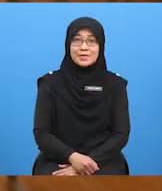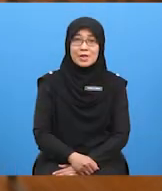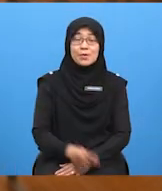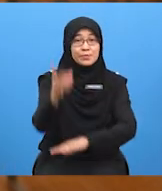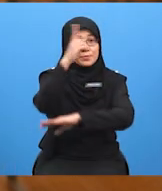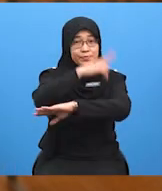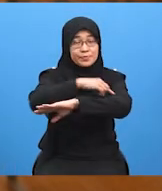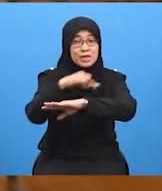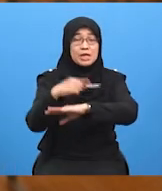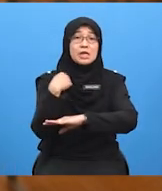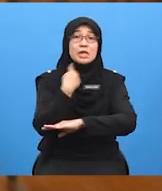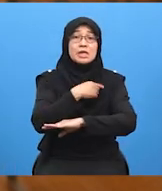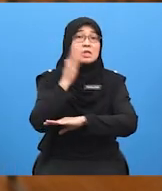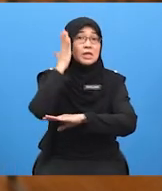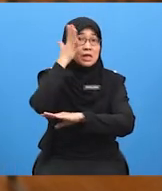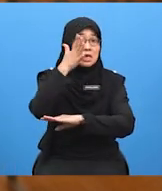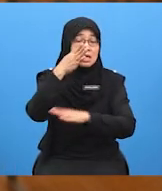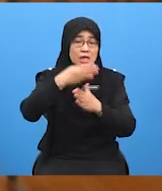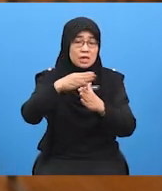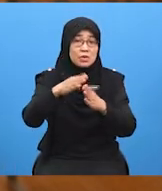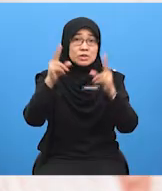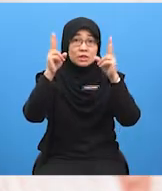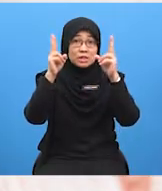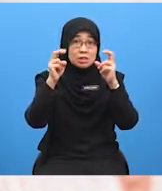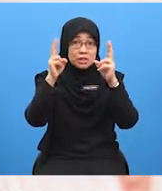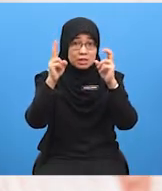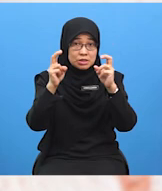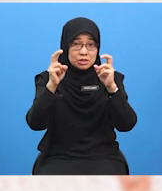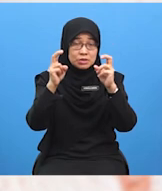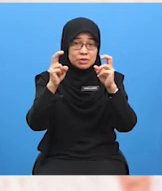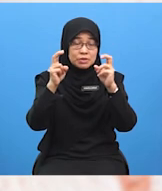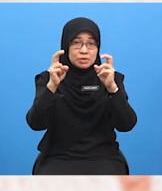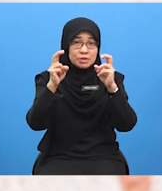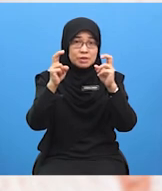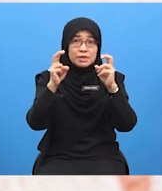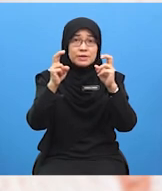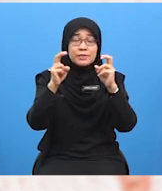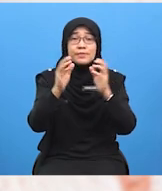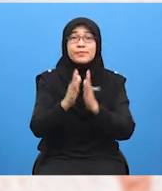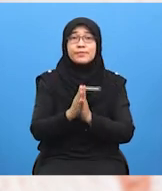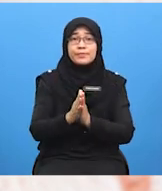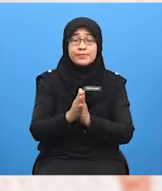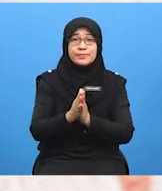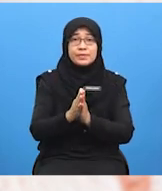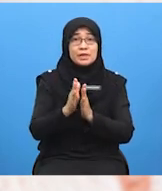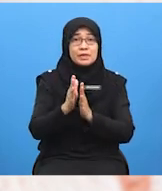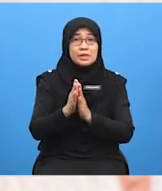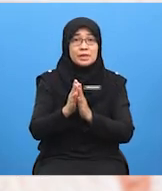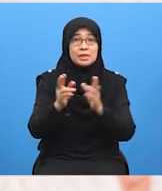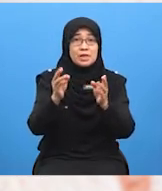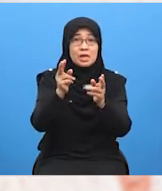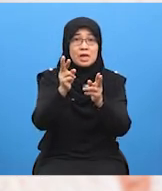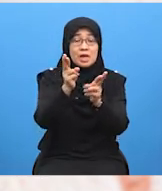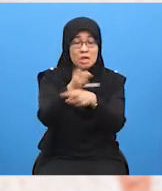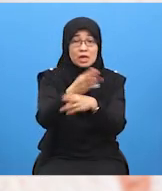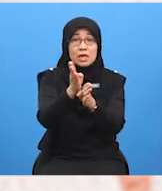Pada hari ini, kita akan berkongsi sebuah tajuk dalam Reka Bentuk dan Teknologi Tingkatan 2, iaitu Reka